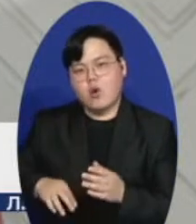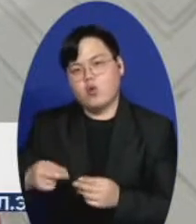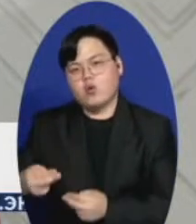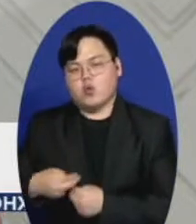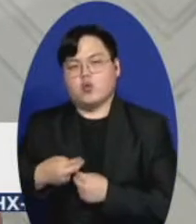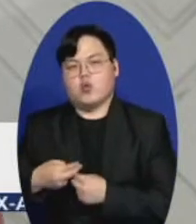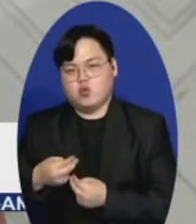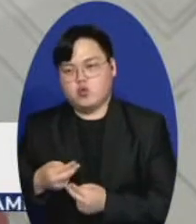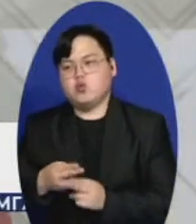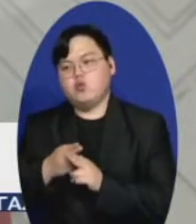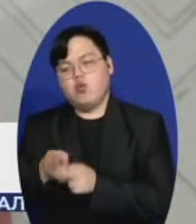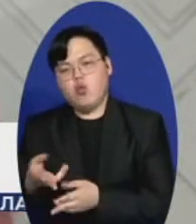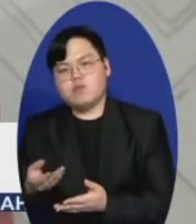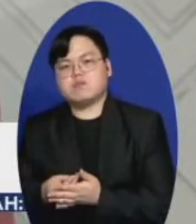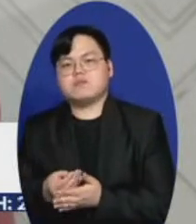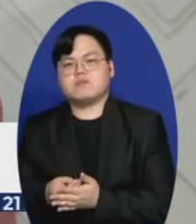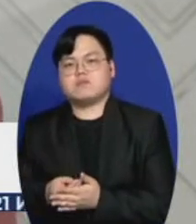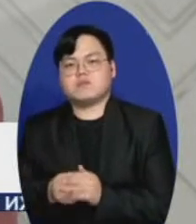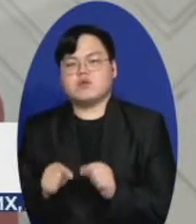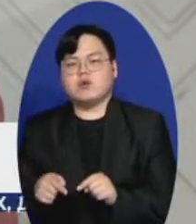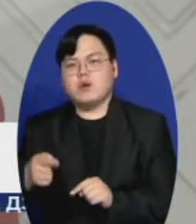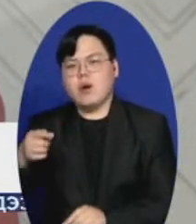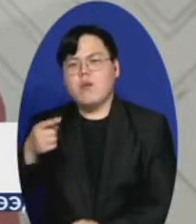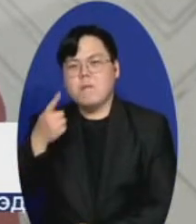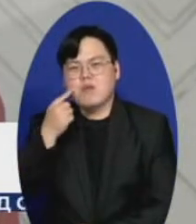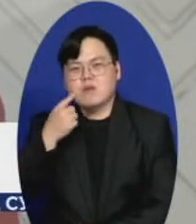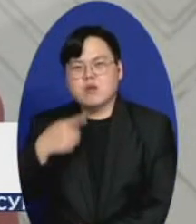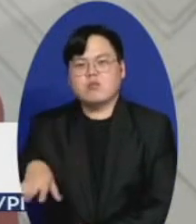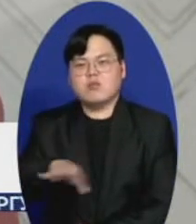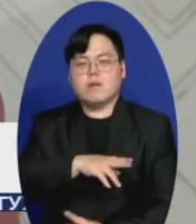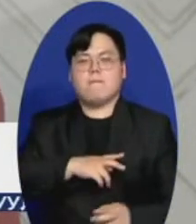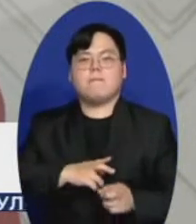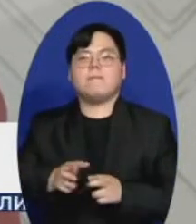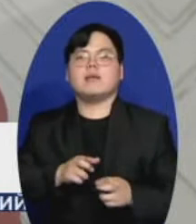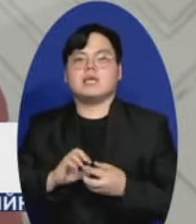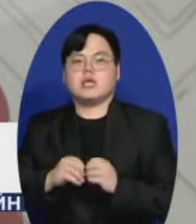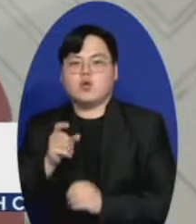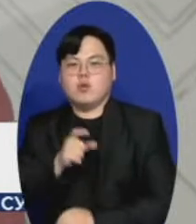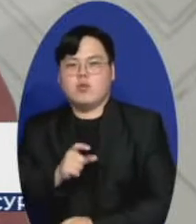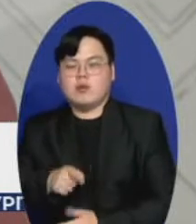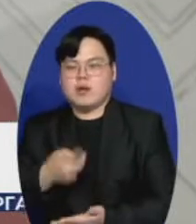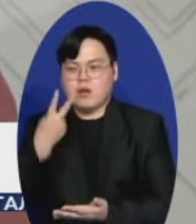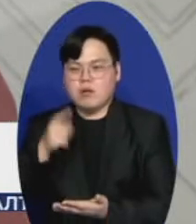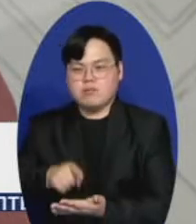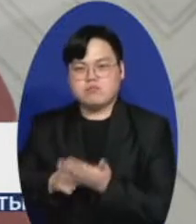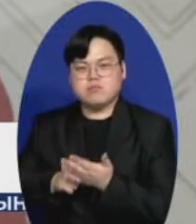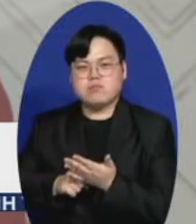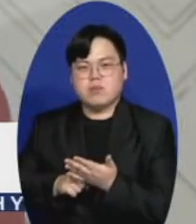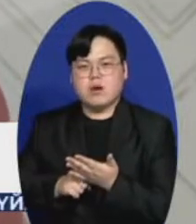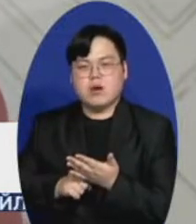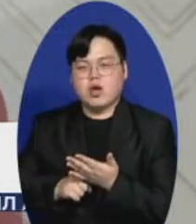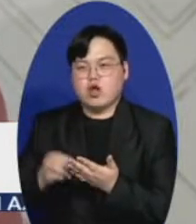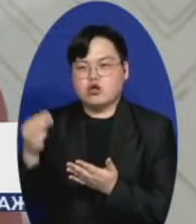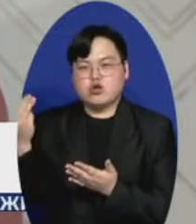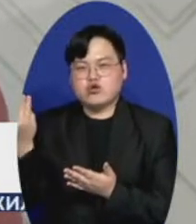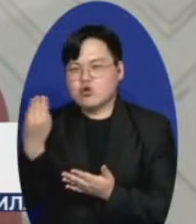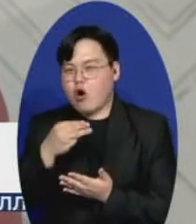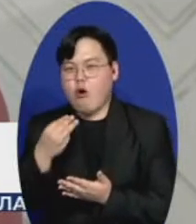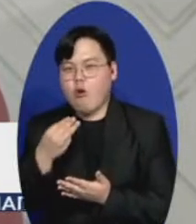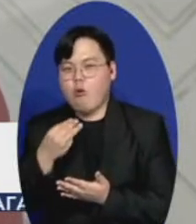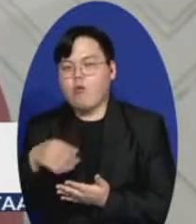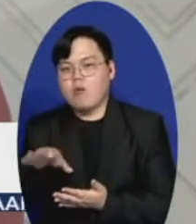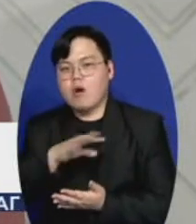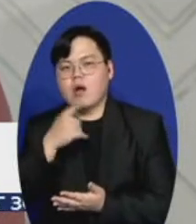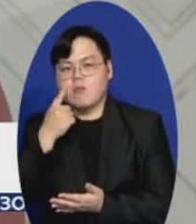тусламж дэмжлэг үзүүлэх гэхмэд яг өнөөдөр манай эмэгтэй аж ахуй эрхлэгч бизнесүүдэд тулгарч байгаа тэр улаан шугамны гадна үлдээд байгаа